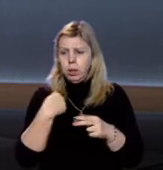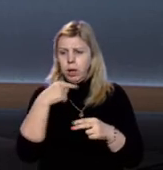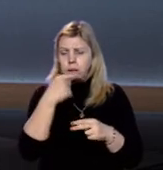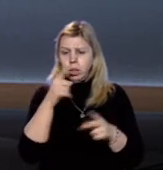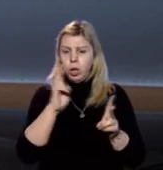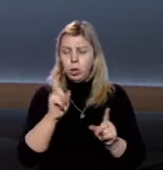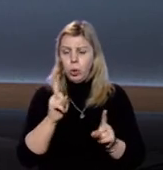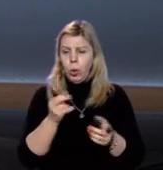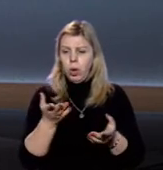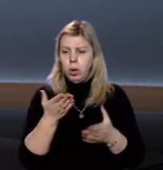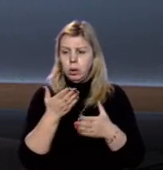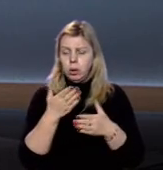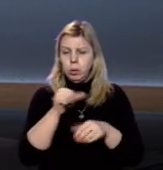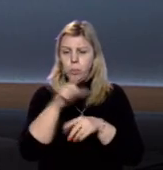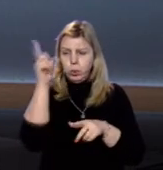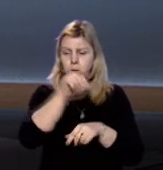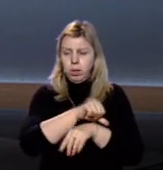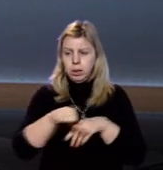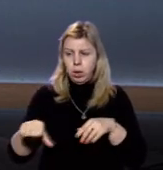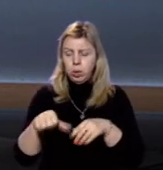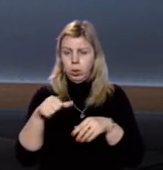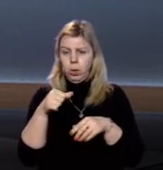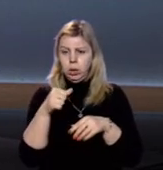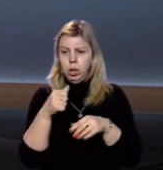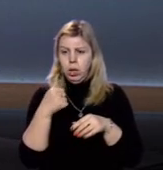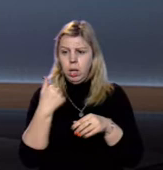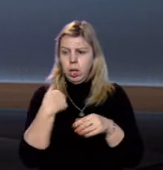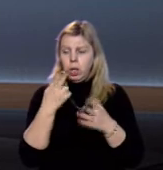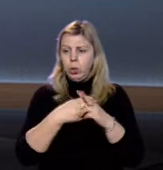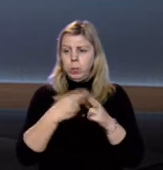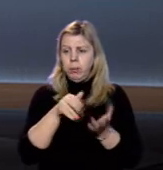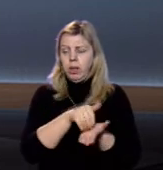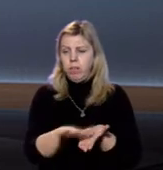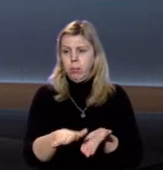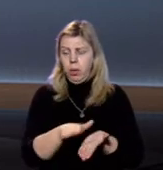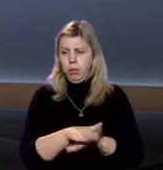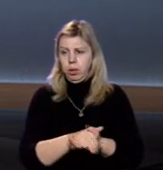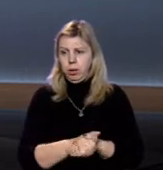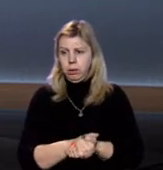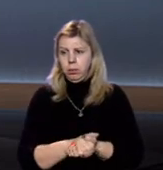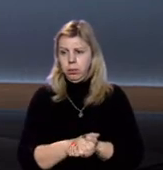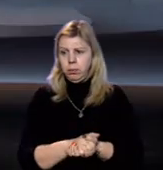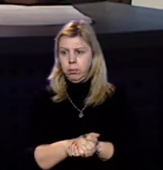хто виїжджав за кордон більше на 3 місяці, то субсидія не положена.